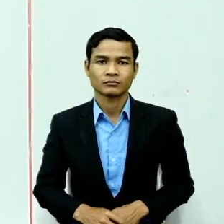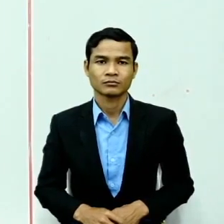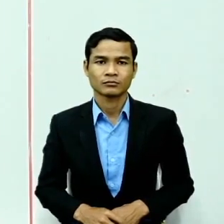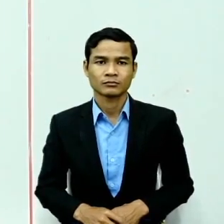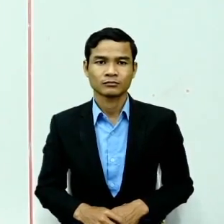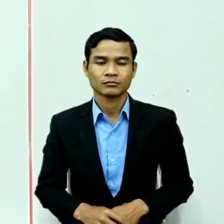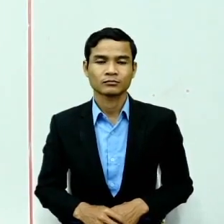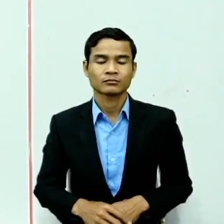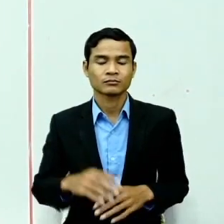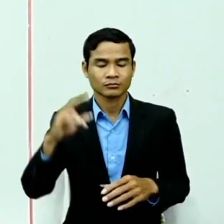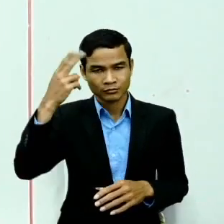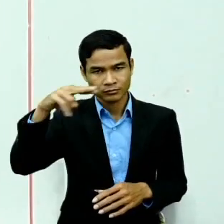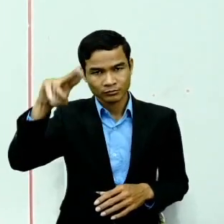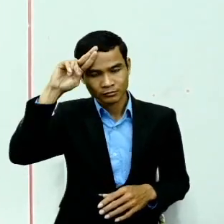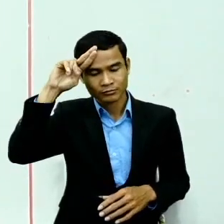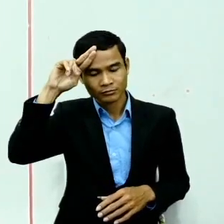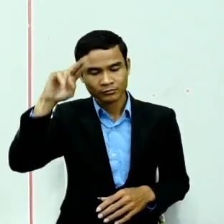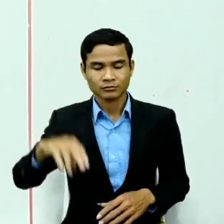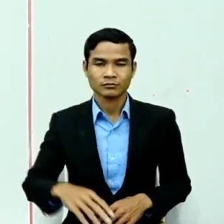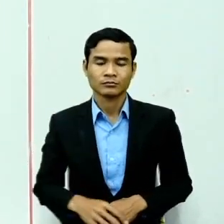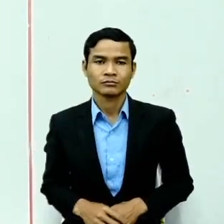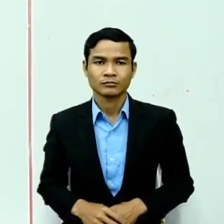trăm cuột